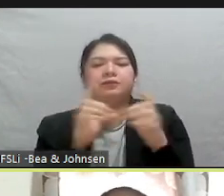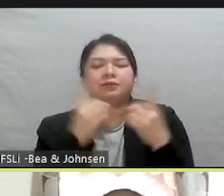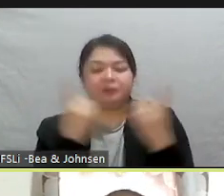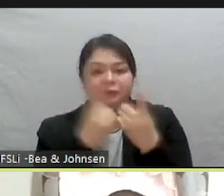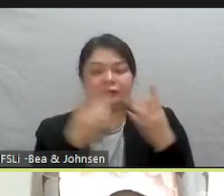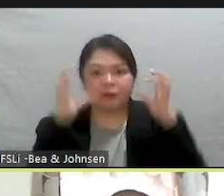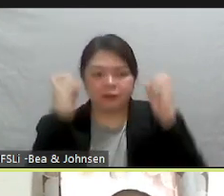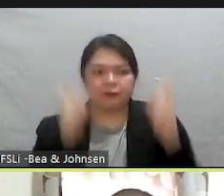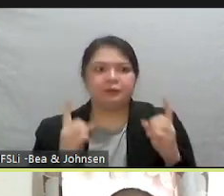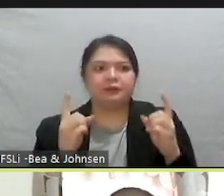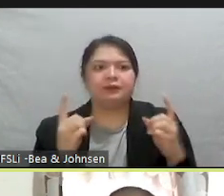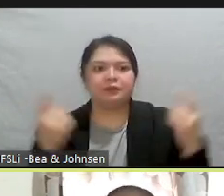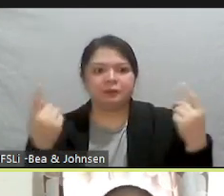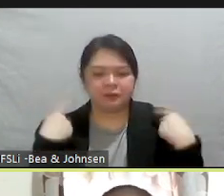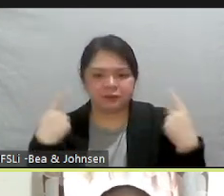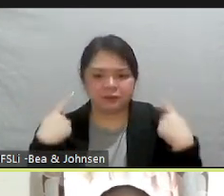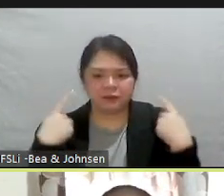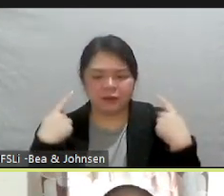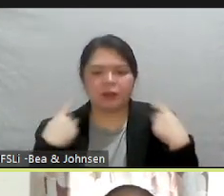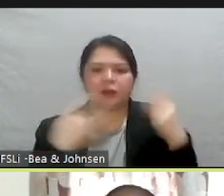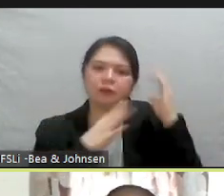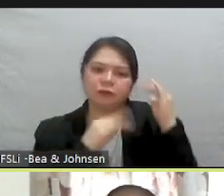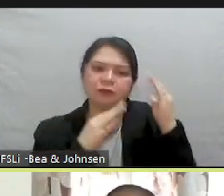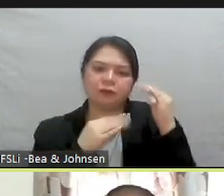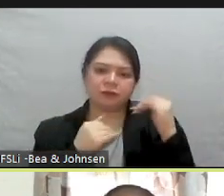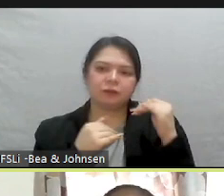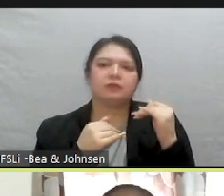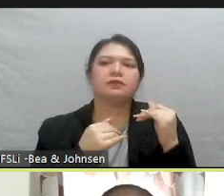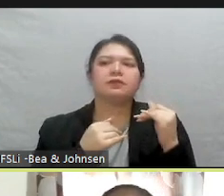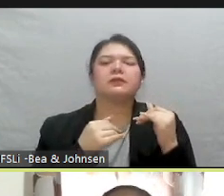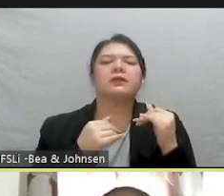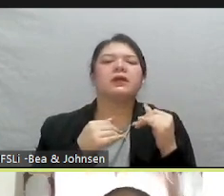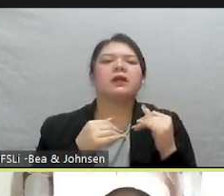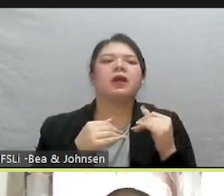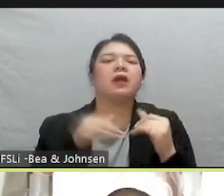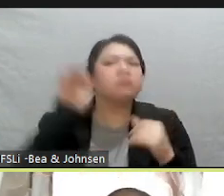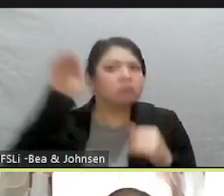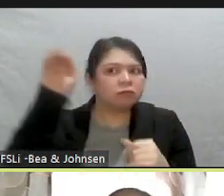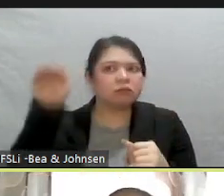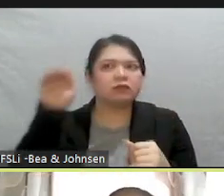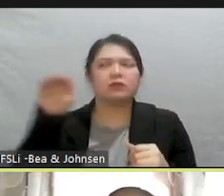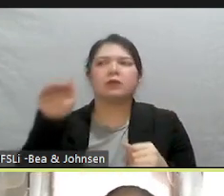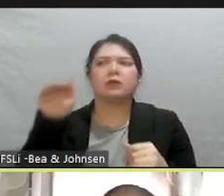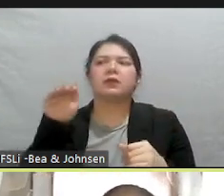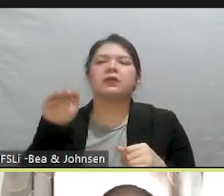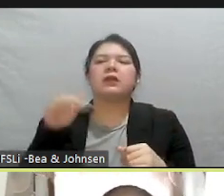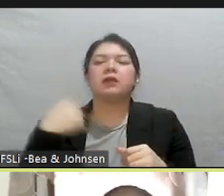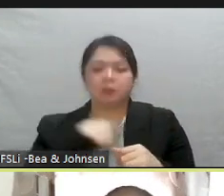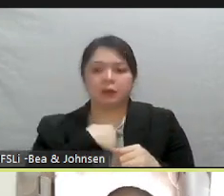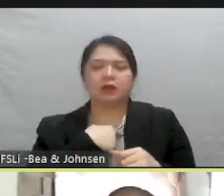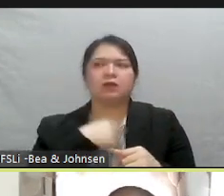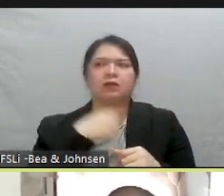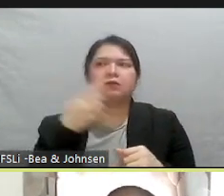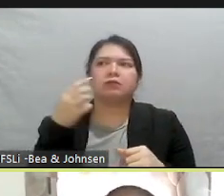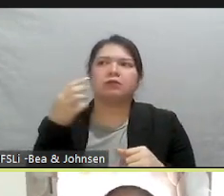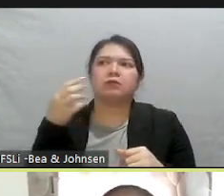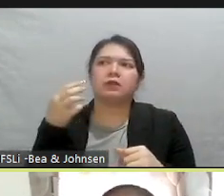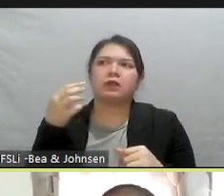dito, sana'y naririnig nila ang aming panawagan na sana isa kayo sa